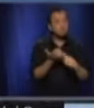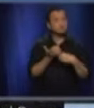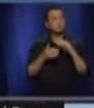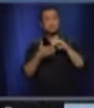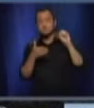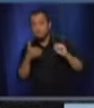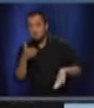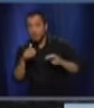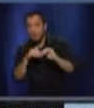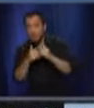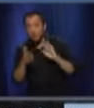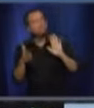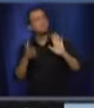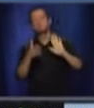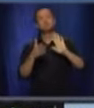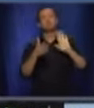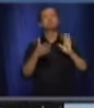circulé qui envisageaient de